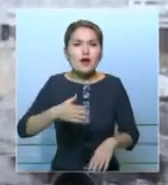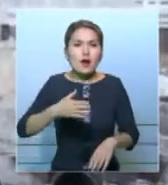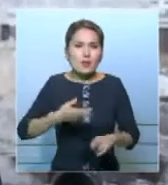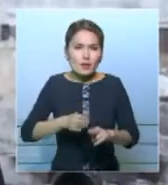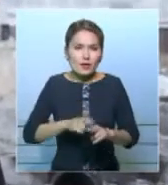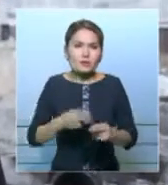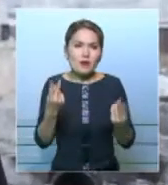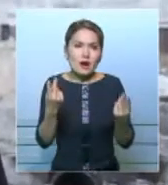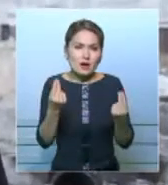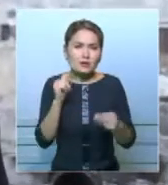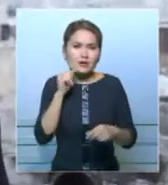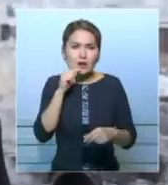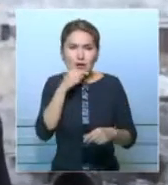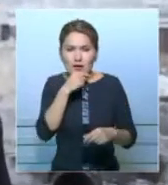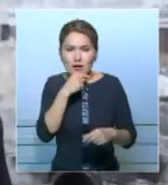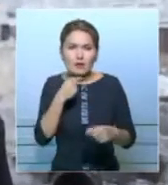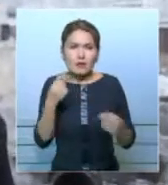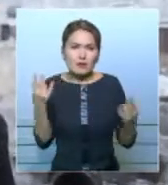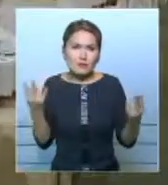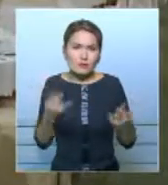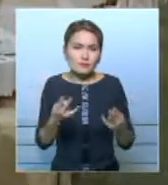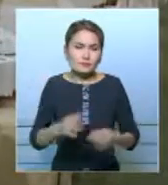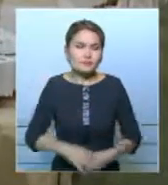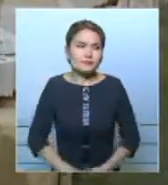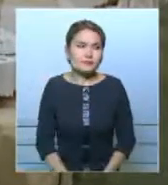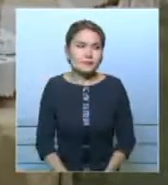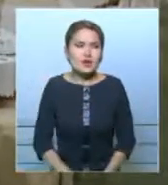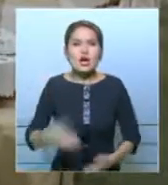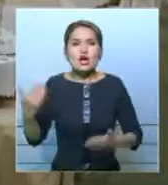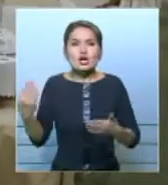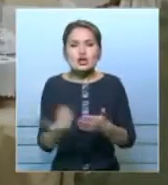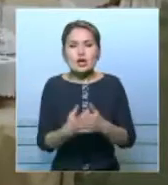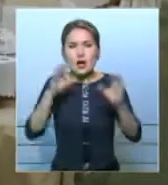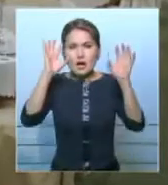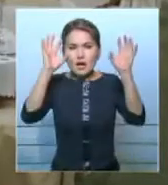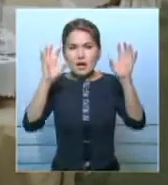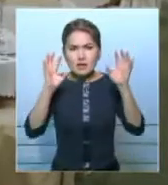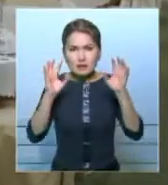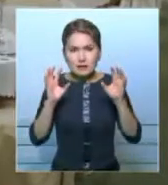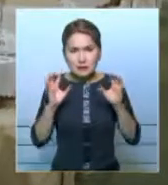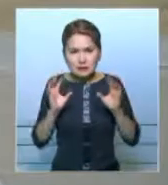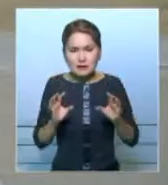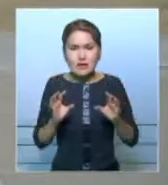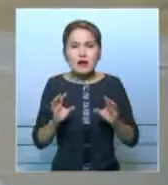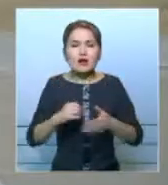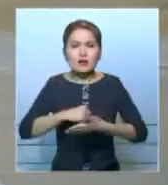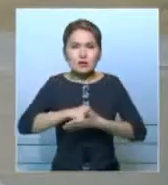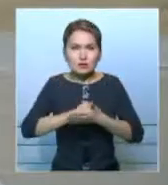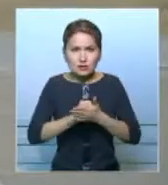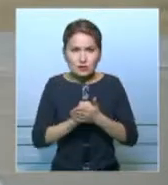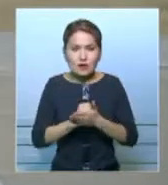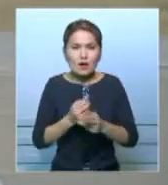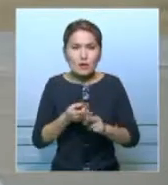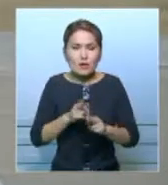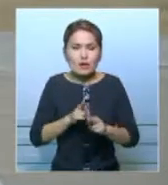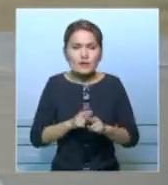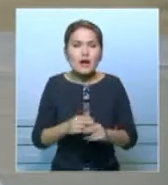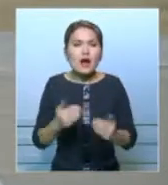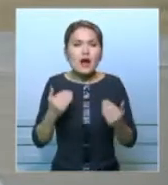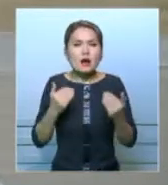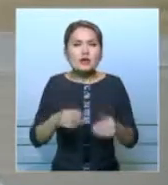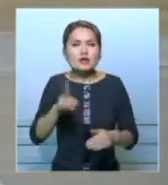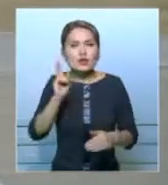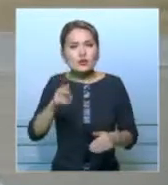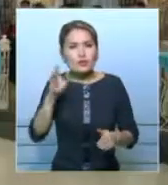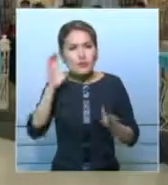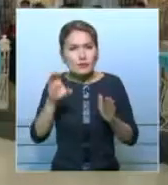40 мың қонақ шақырыпты. Бұл ысырап қой. Жаңа заңды ұсынаушылар құжат қабылданса да оған мойын ұсынатын ешкім болмайды деп